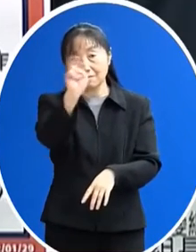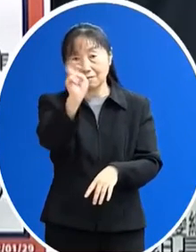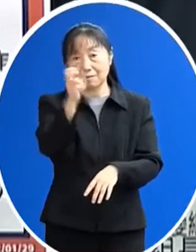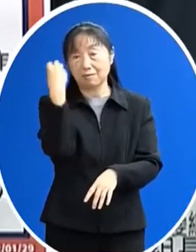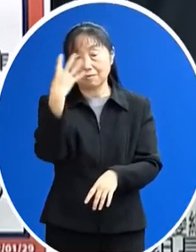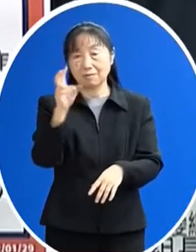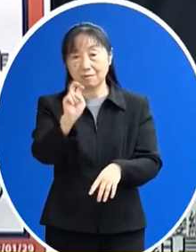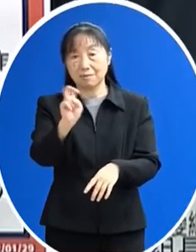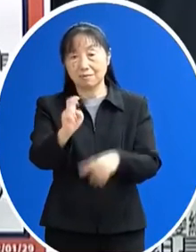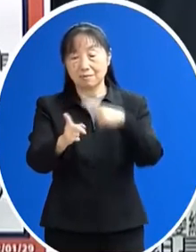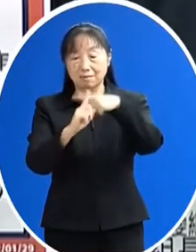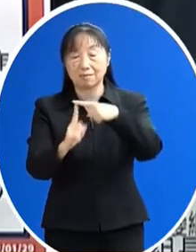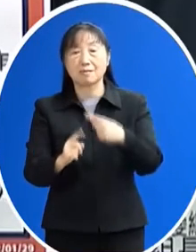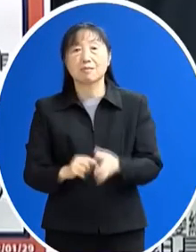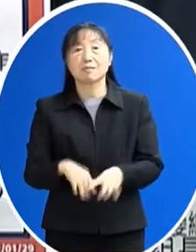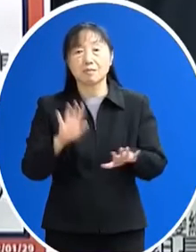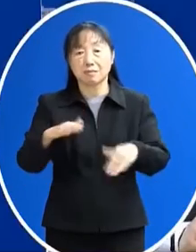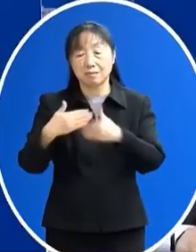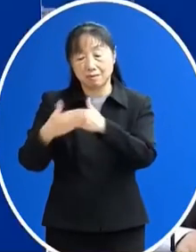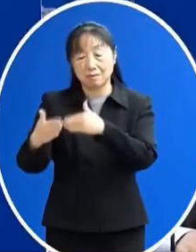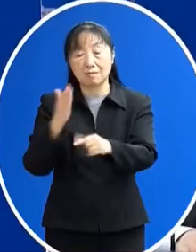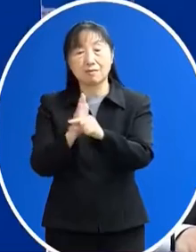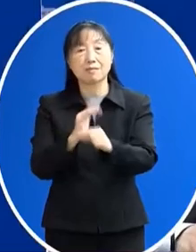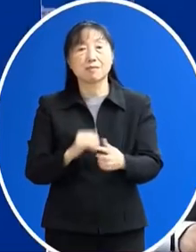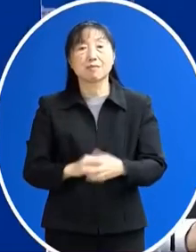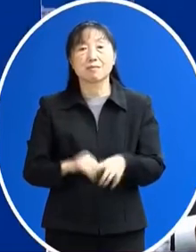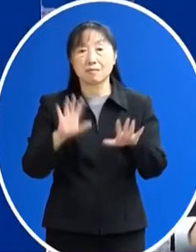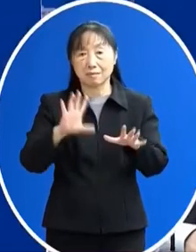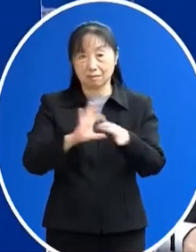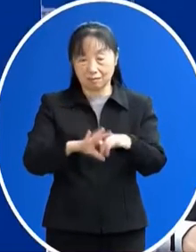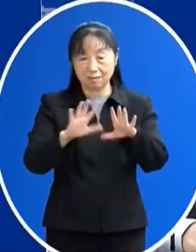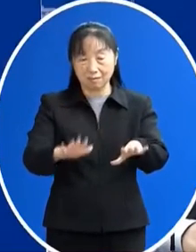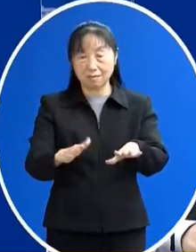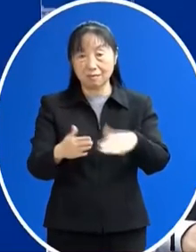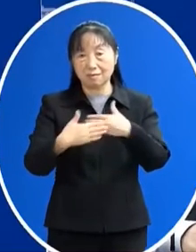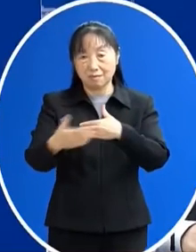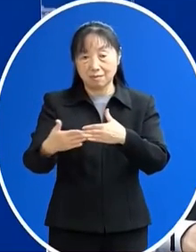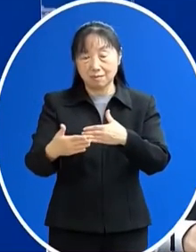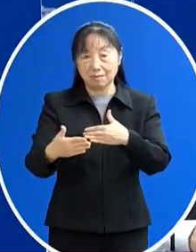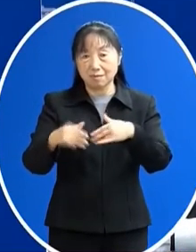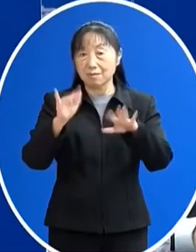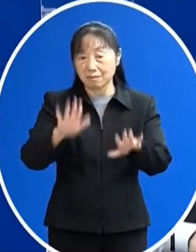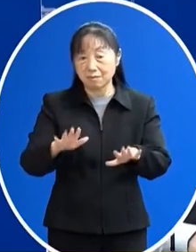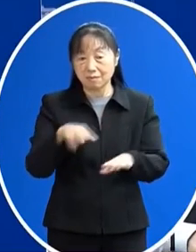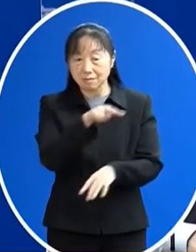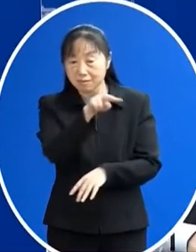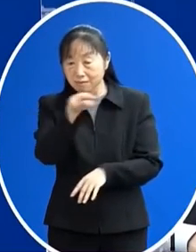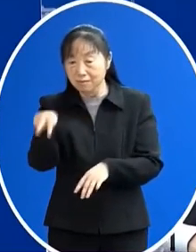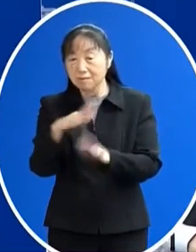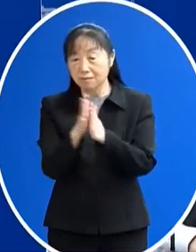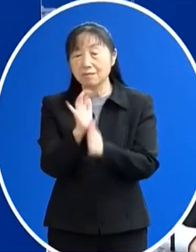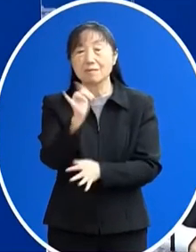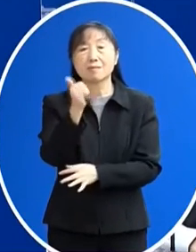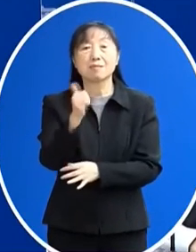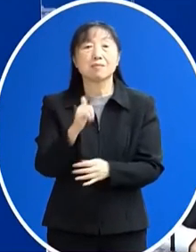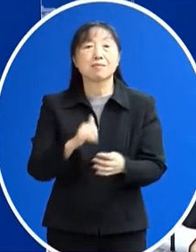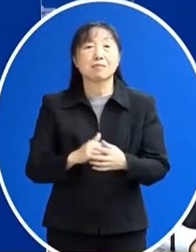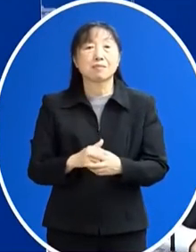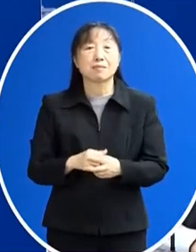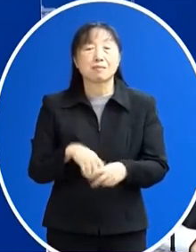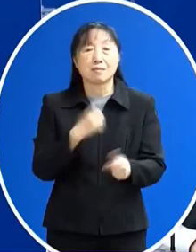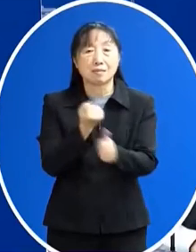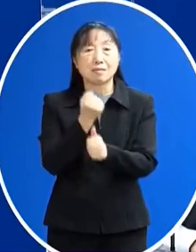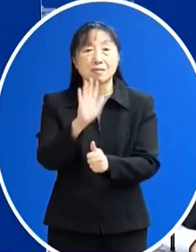的，那这些人都是在隔离当中，那显示我们现在隔离的范围应该目前看起来还是够的。那么第三个